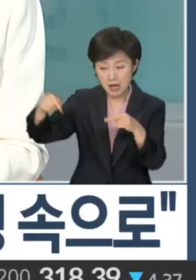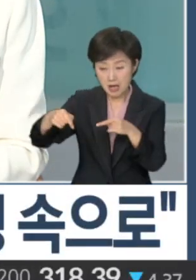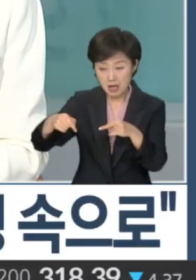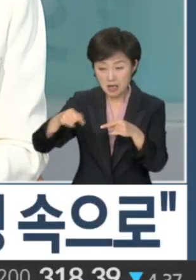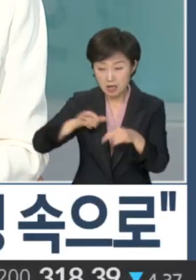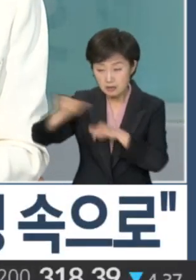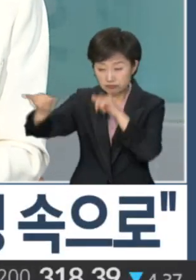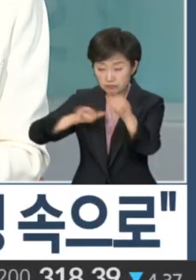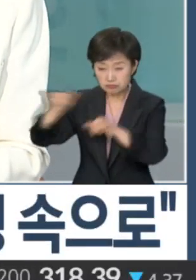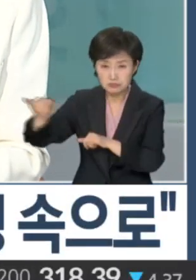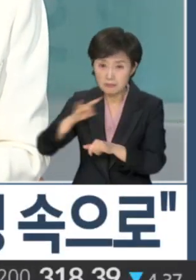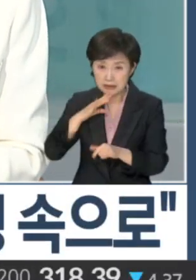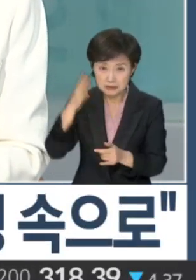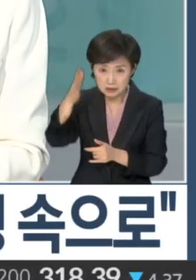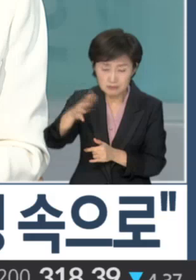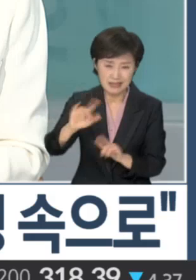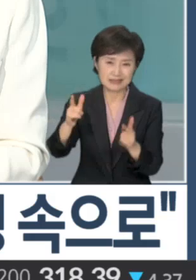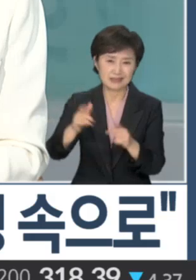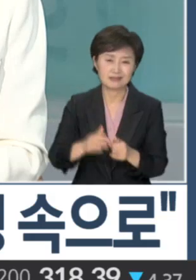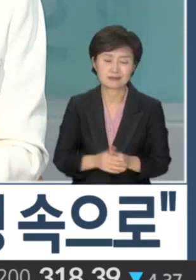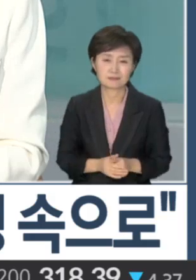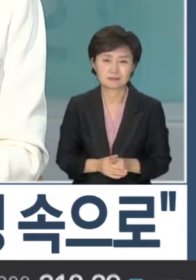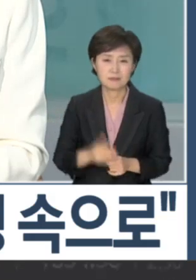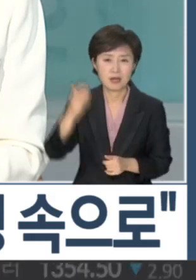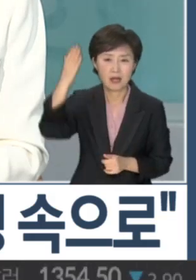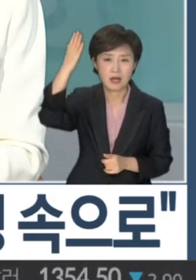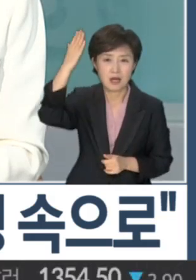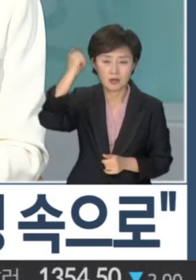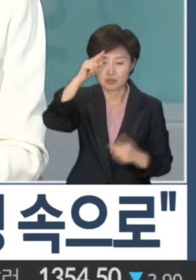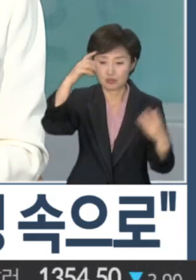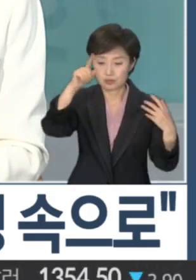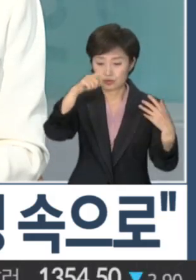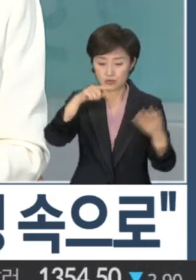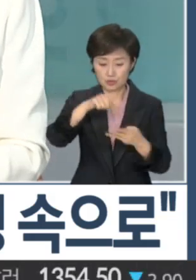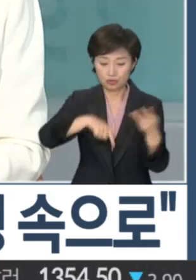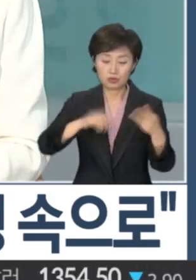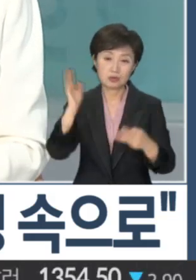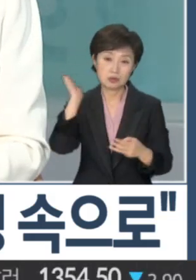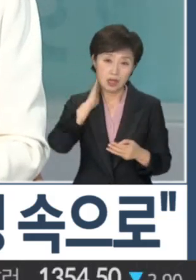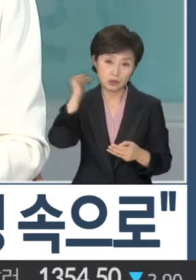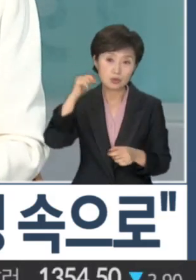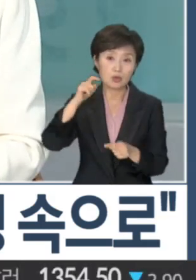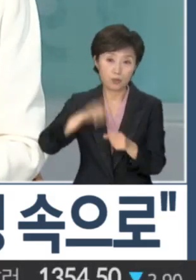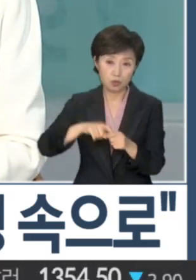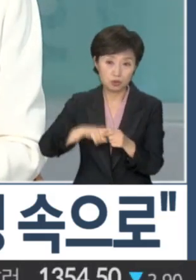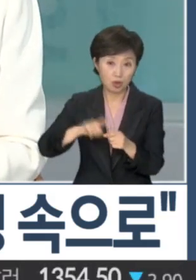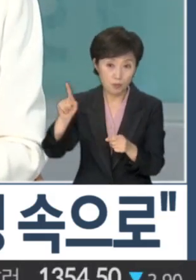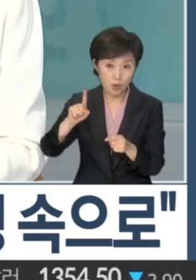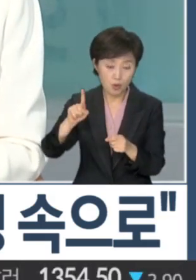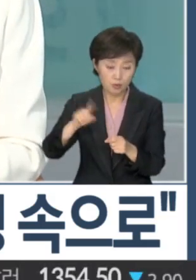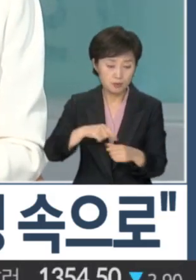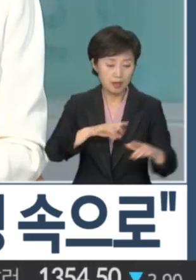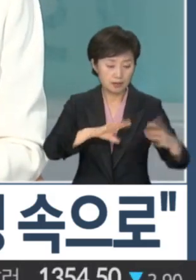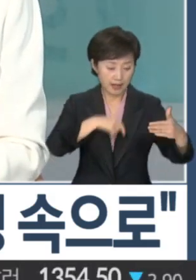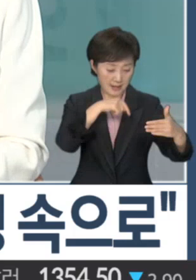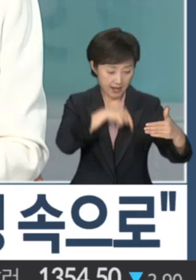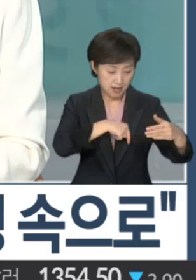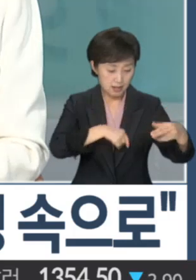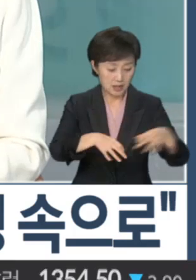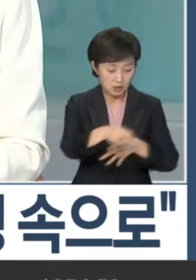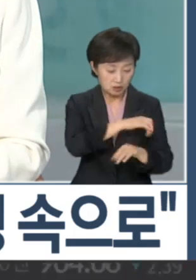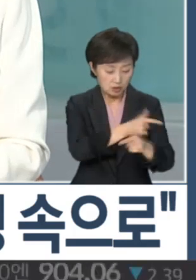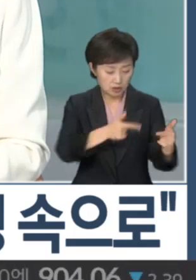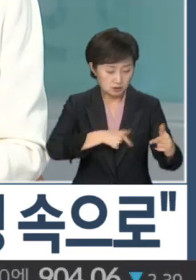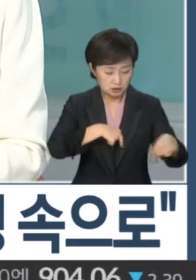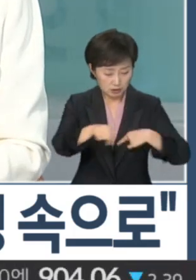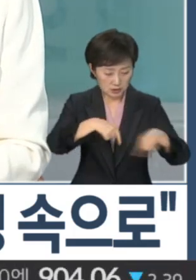아니냐라고 하는 지적에 대해서는 대한민국 윤석열 정부의 120대 국정과제에 상당히 많은 내치에 경제, 민생에 관한